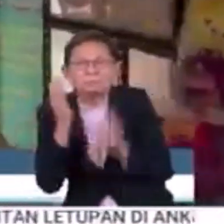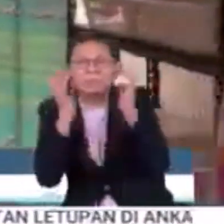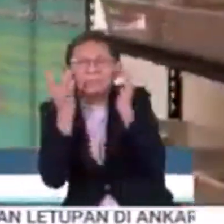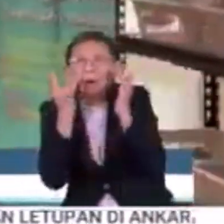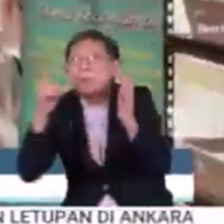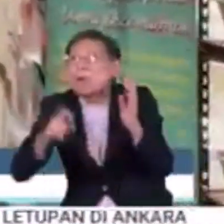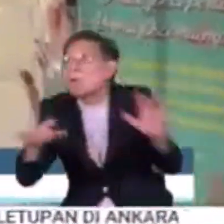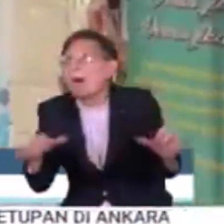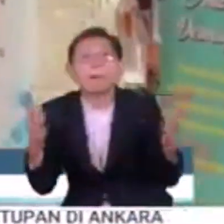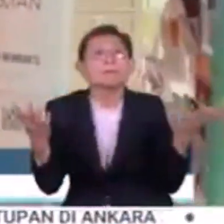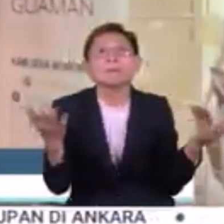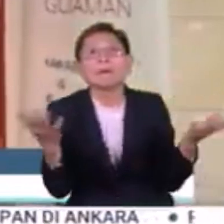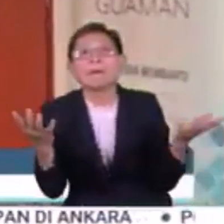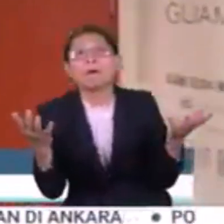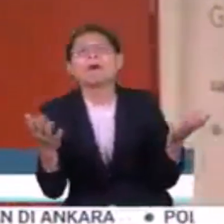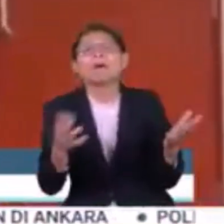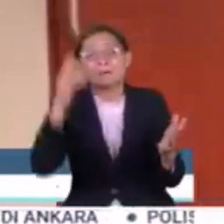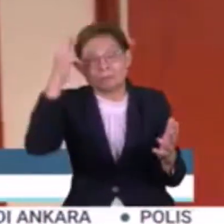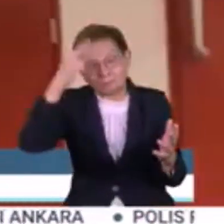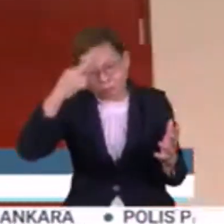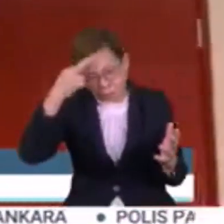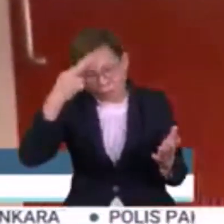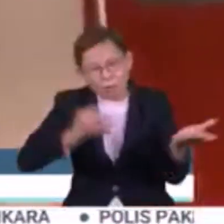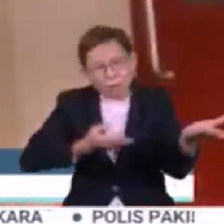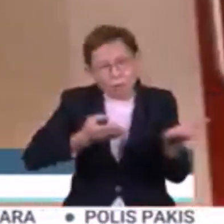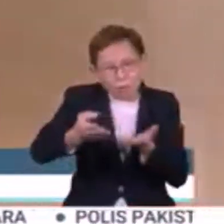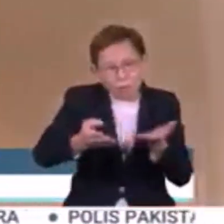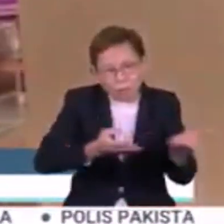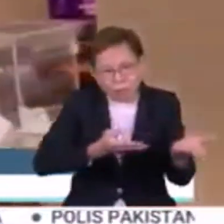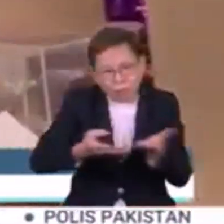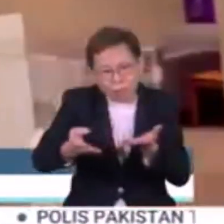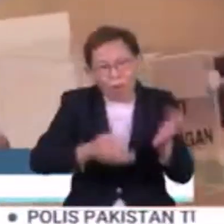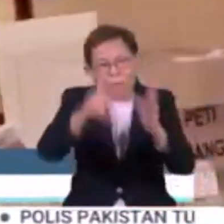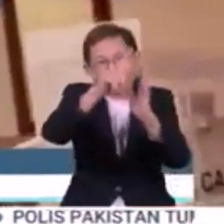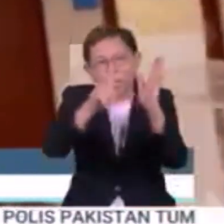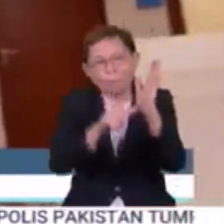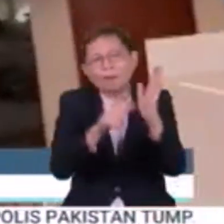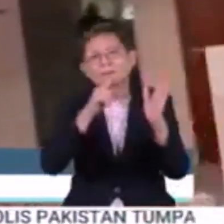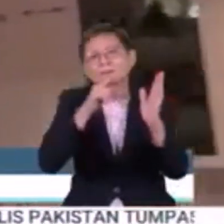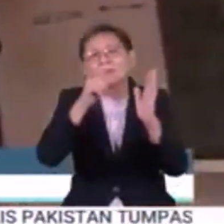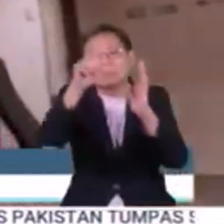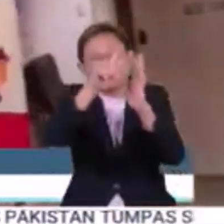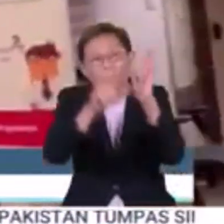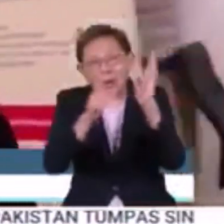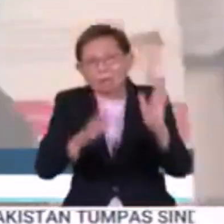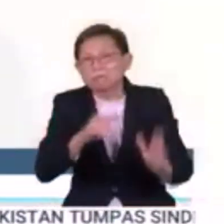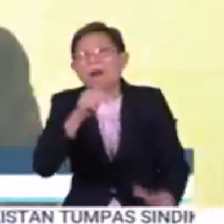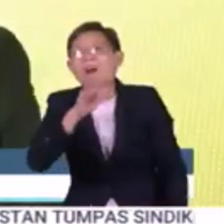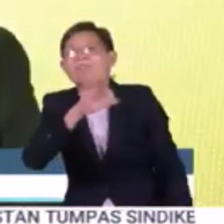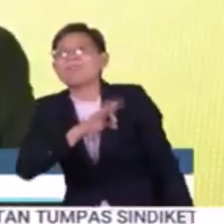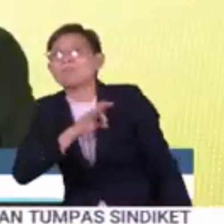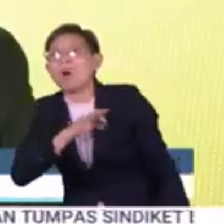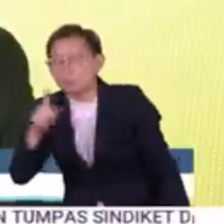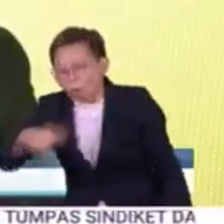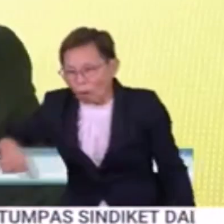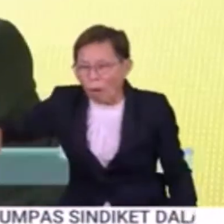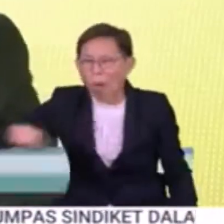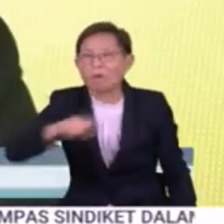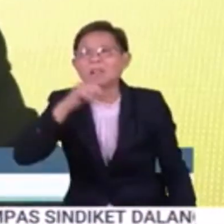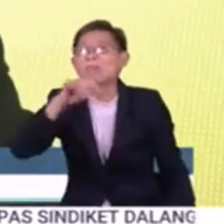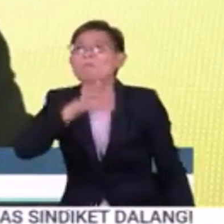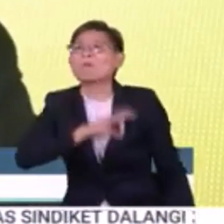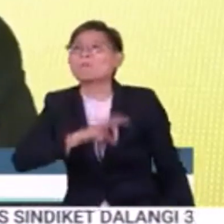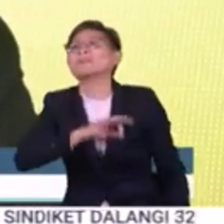yang perlu dilakukan antara sebab khidmat pendamping guaman tidak dimanfaatkan orang ramai. Mana ini adalah